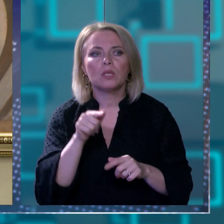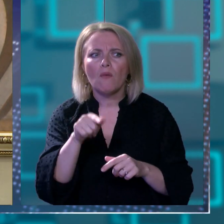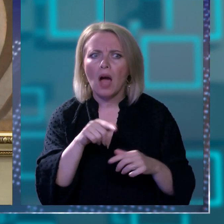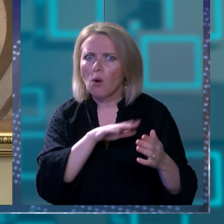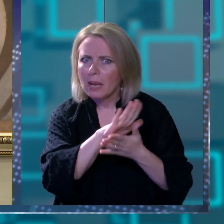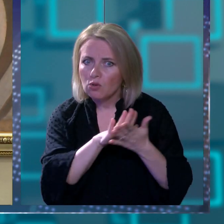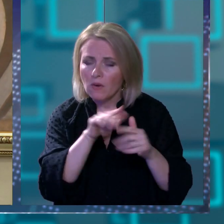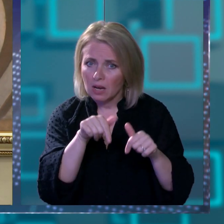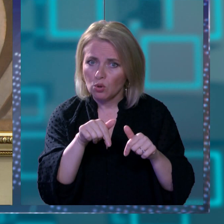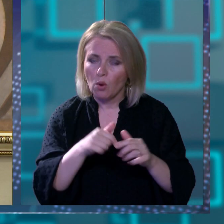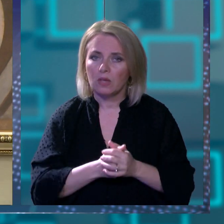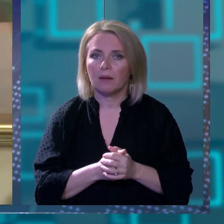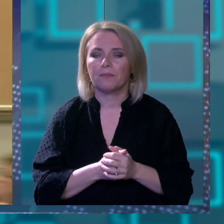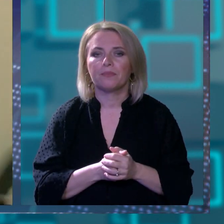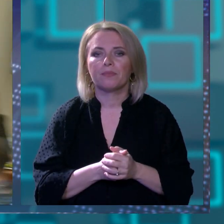nemojmo se ovako razgovarati ovdje.